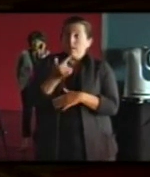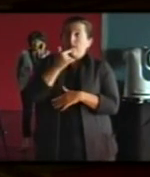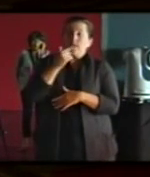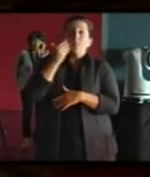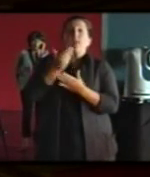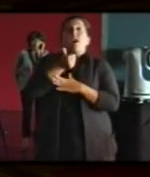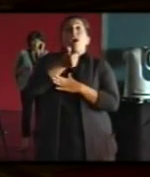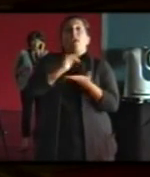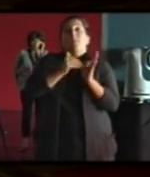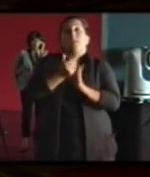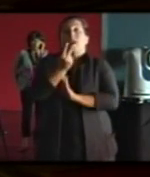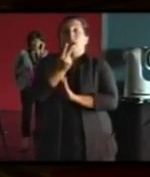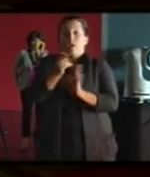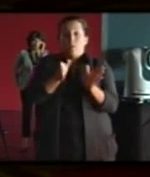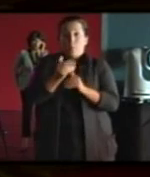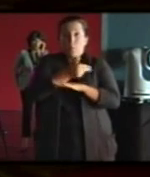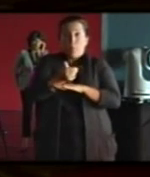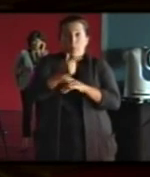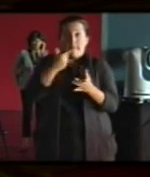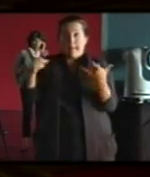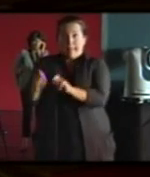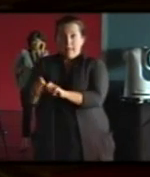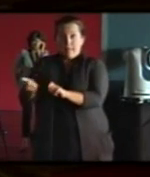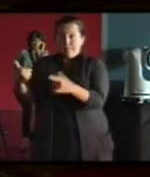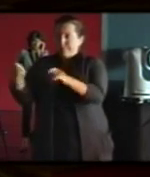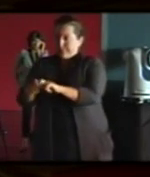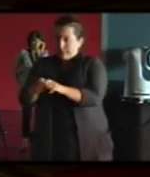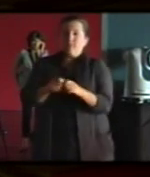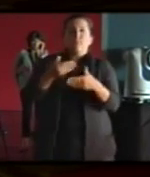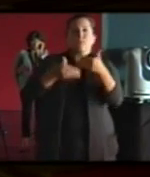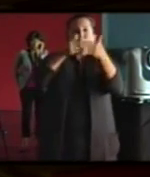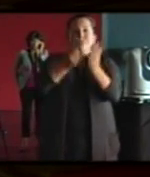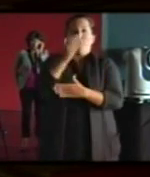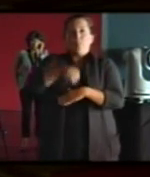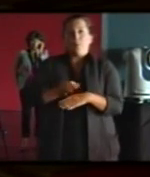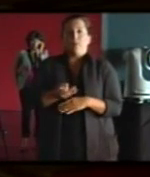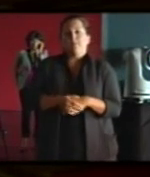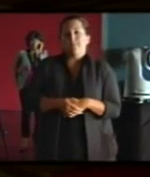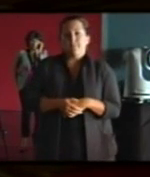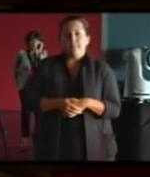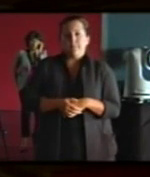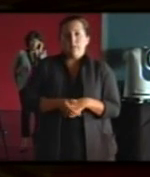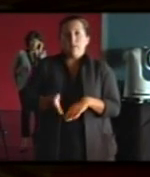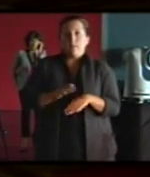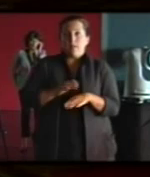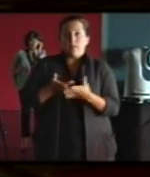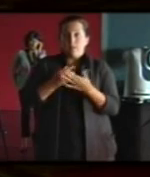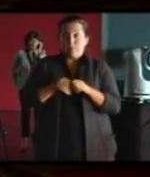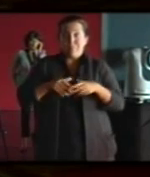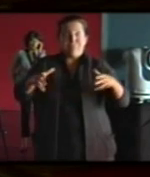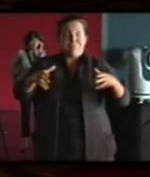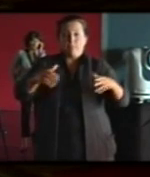construit un mètre carré de bureau, normalement, on doit en détruire un mètre carré. La période de croissance du parc est terminée.